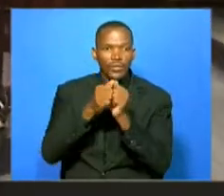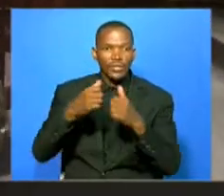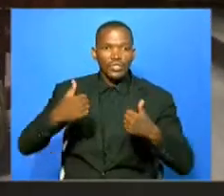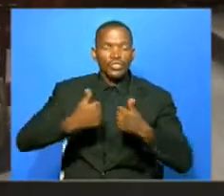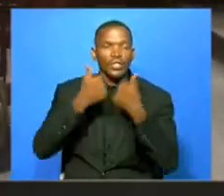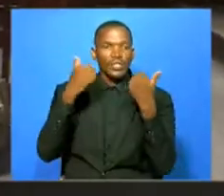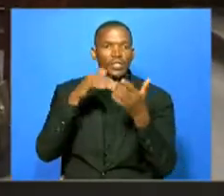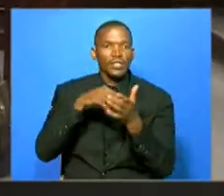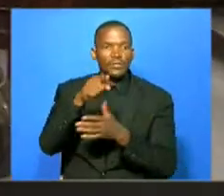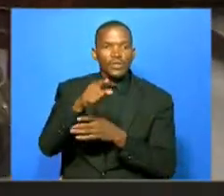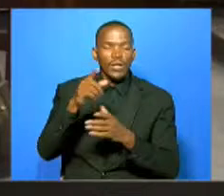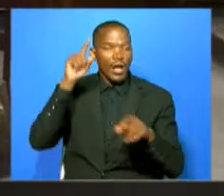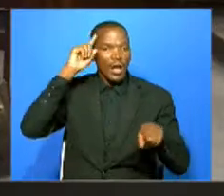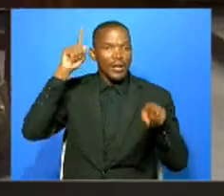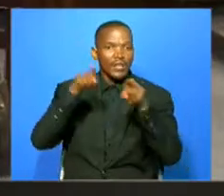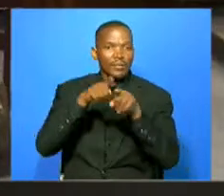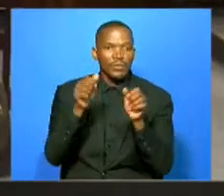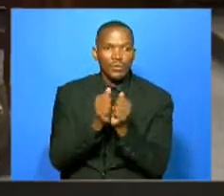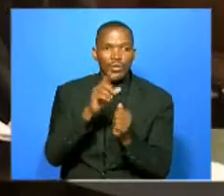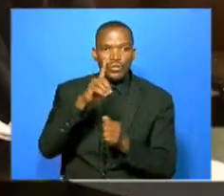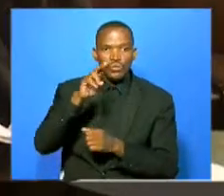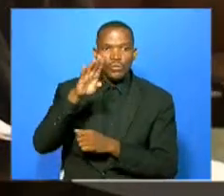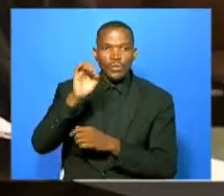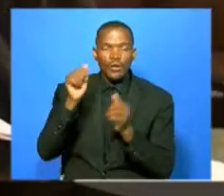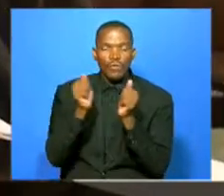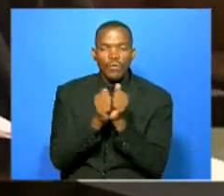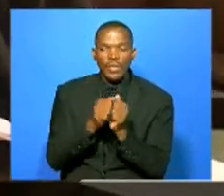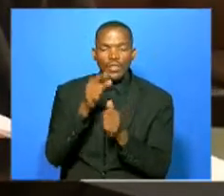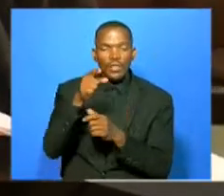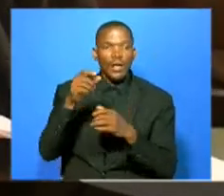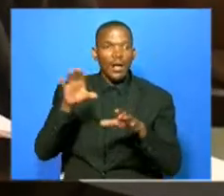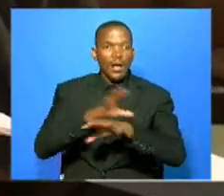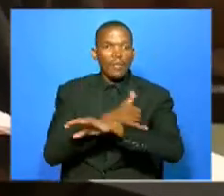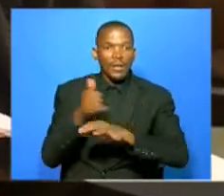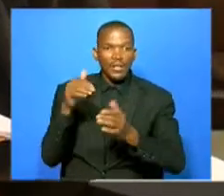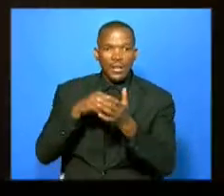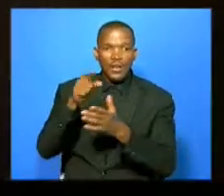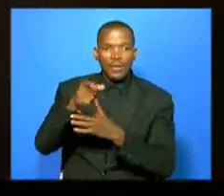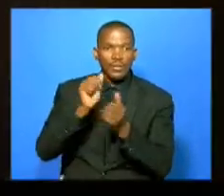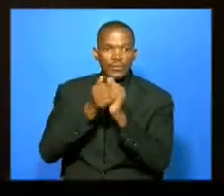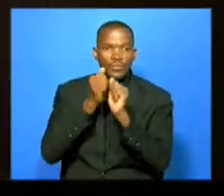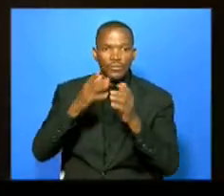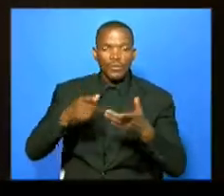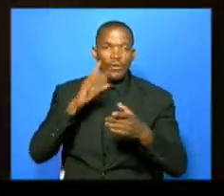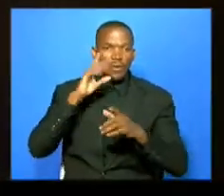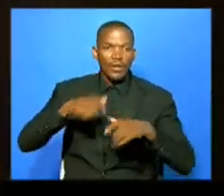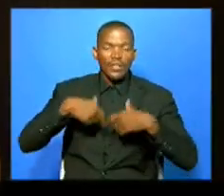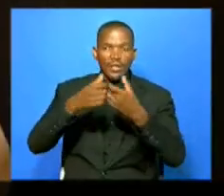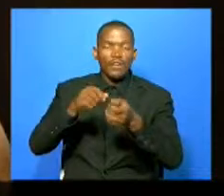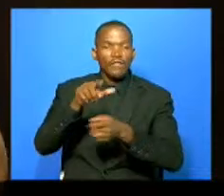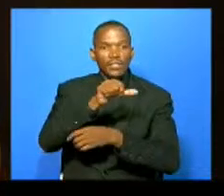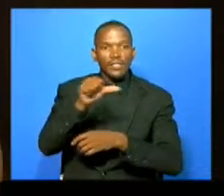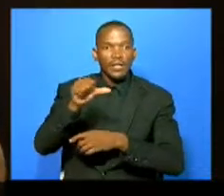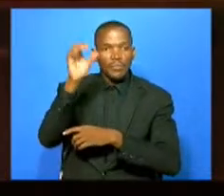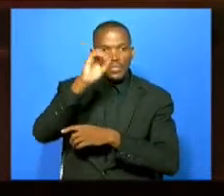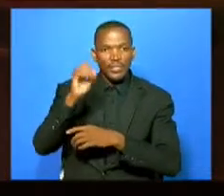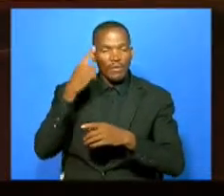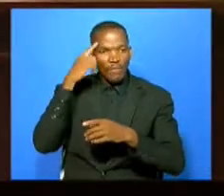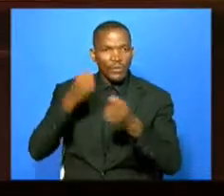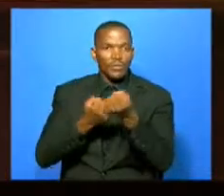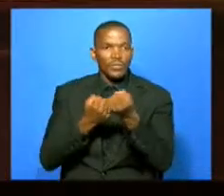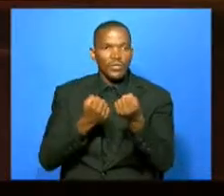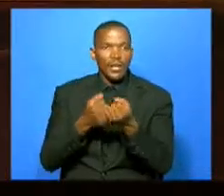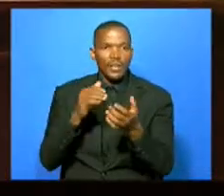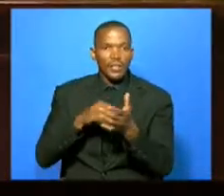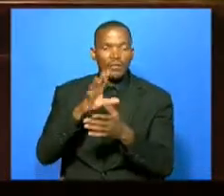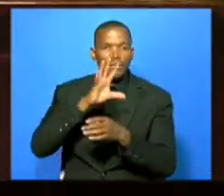mosing. Mo tumelanong eo e ntšha Glory Dube le kampane ya gago Golden Door Sport Agency ba tla fiwa 10% mo mading a barotwetsi ga mmogo